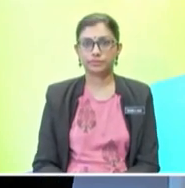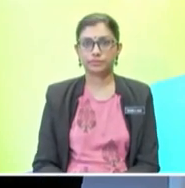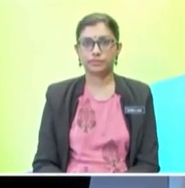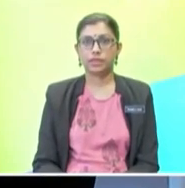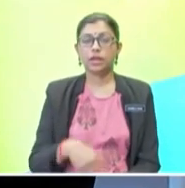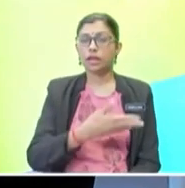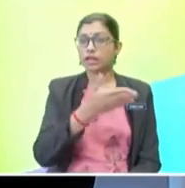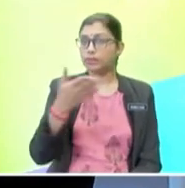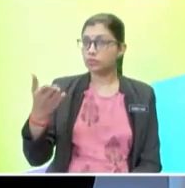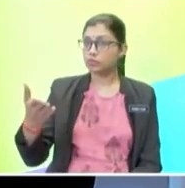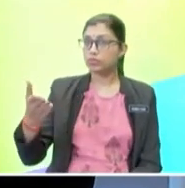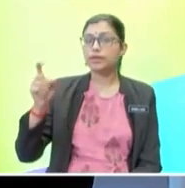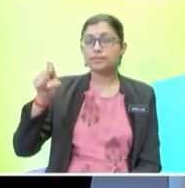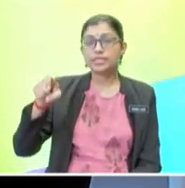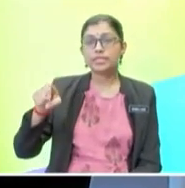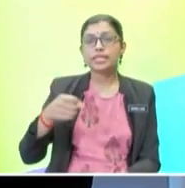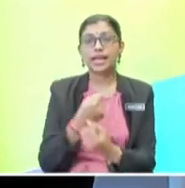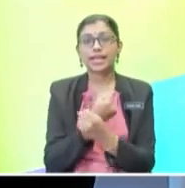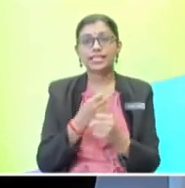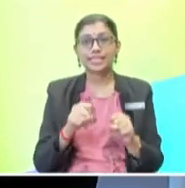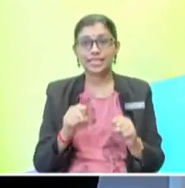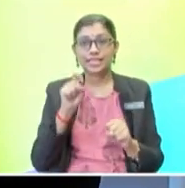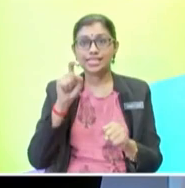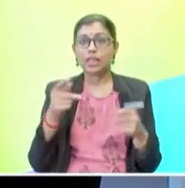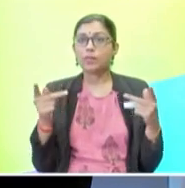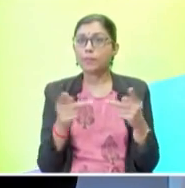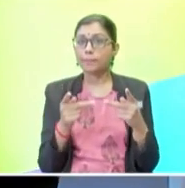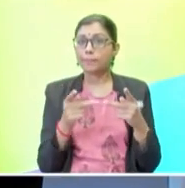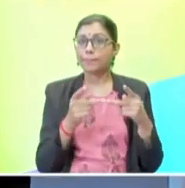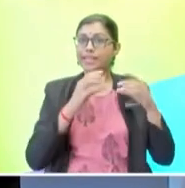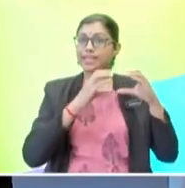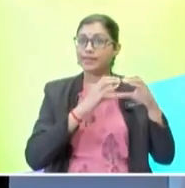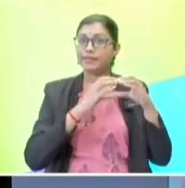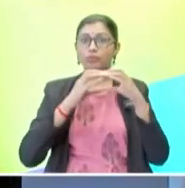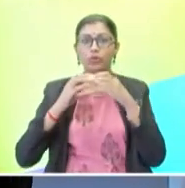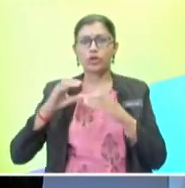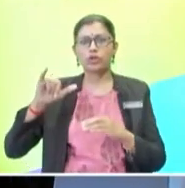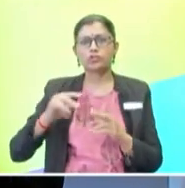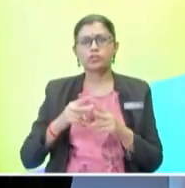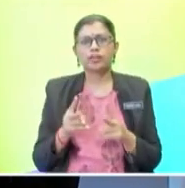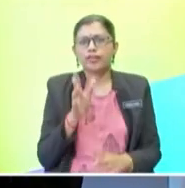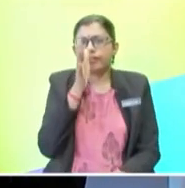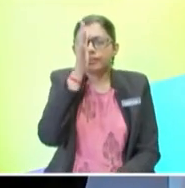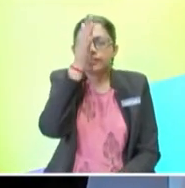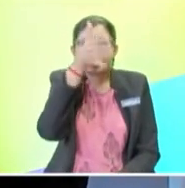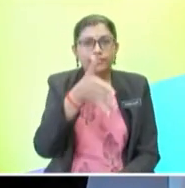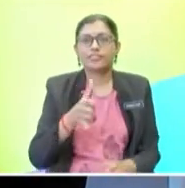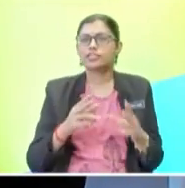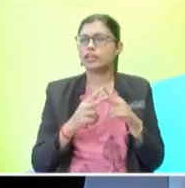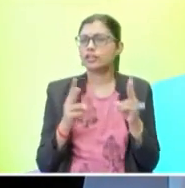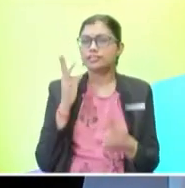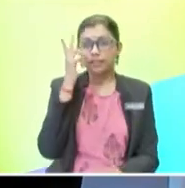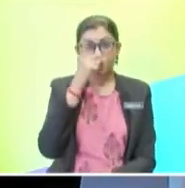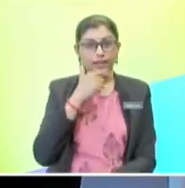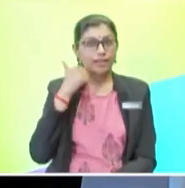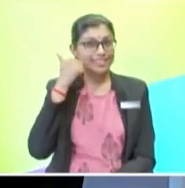akan menyediakan satu peta buih yang paling kreatif, yang paling cantik